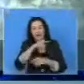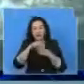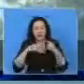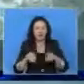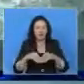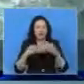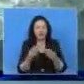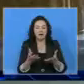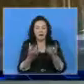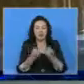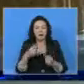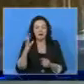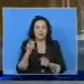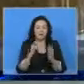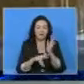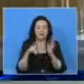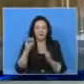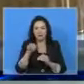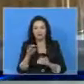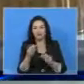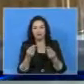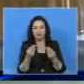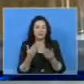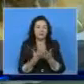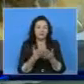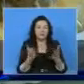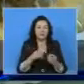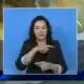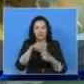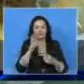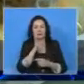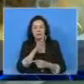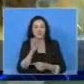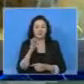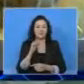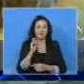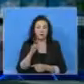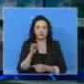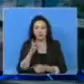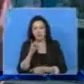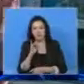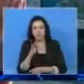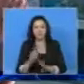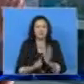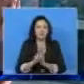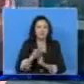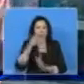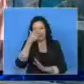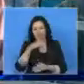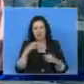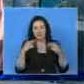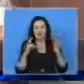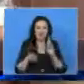бизнес и получение Гранта в размере 583 тысяч тенге поспособствовало бизнесвумен из шубарку Дука и гульсатаевой начать собственное